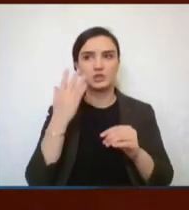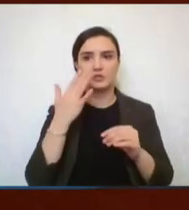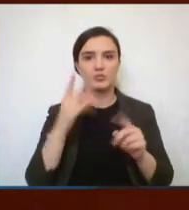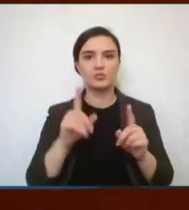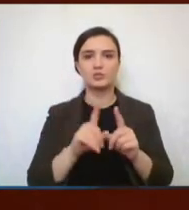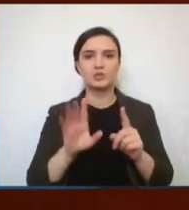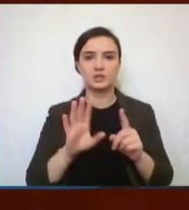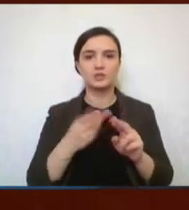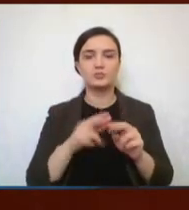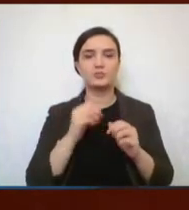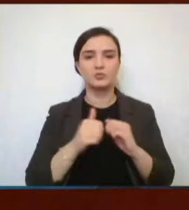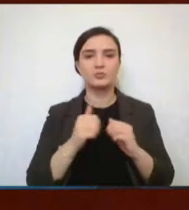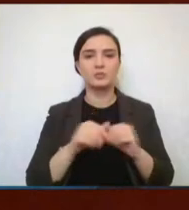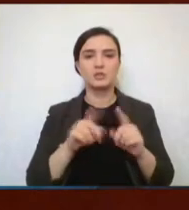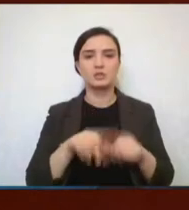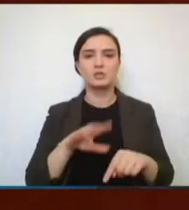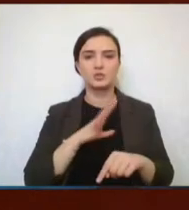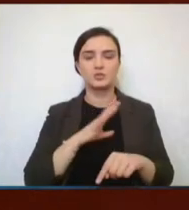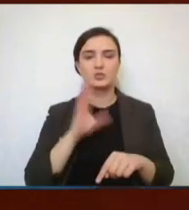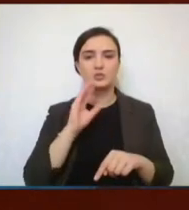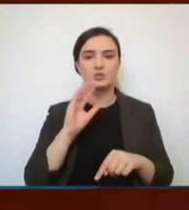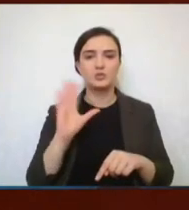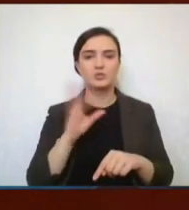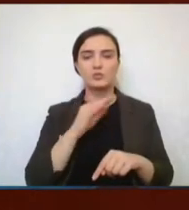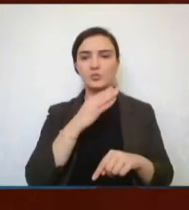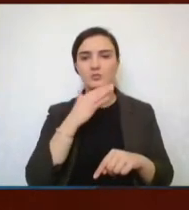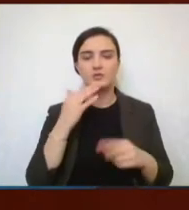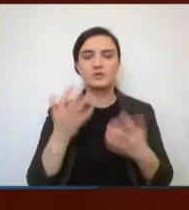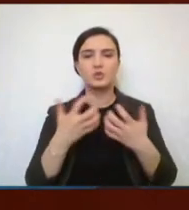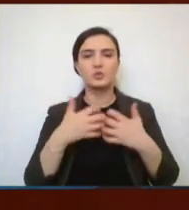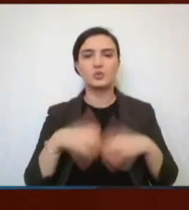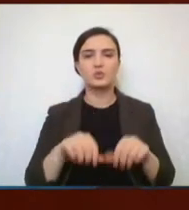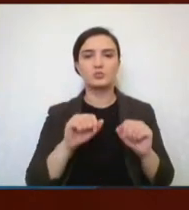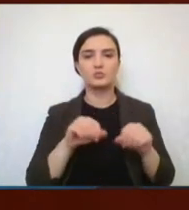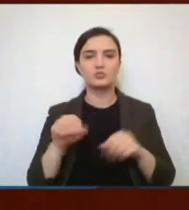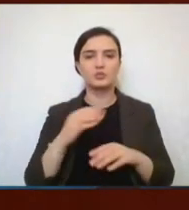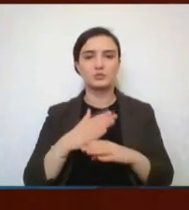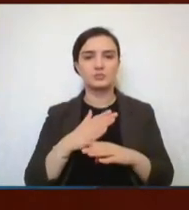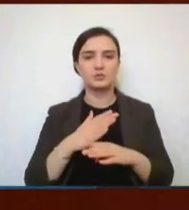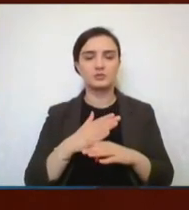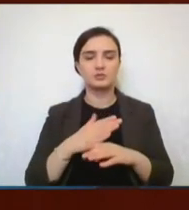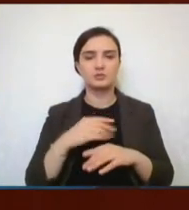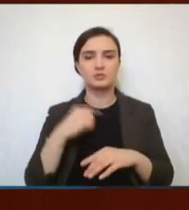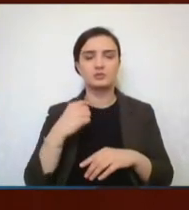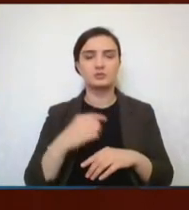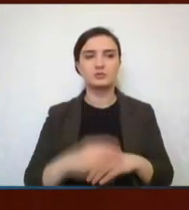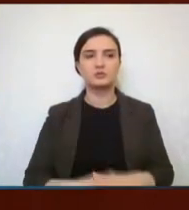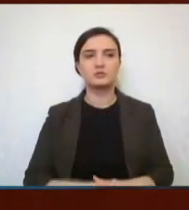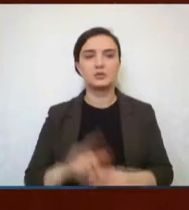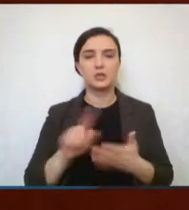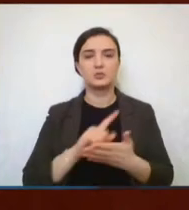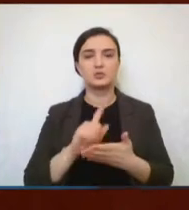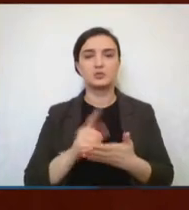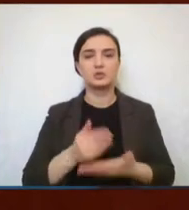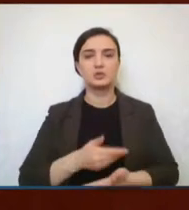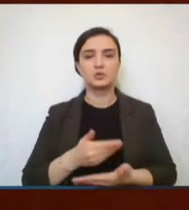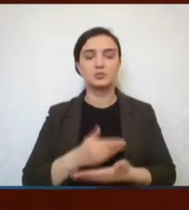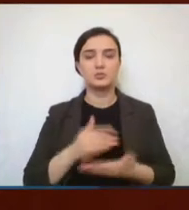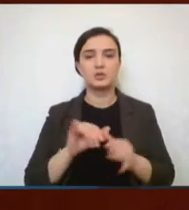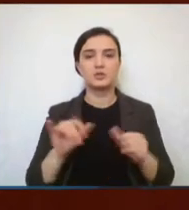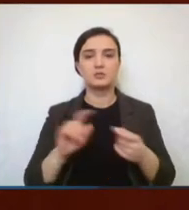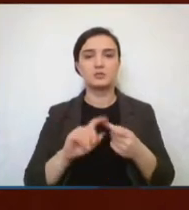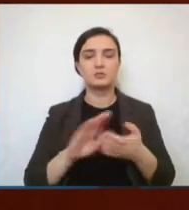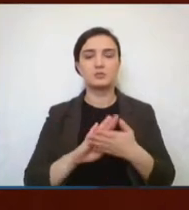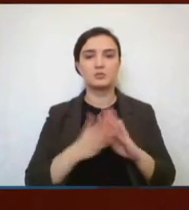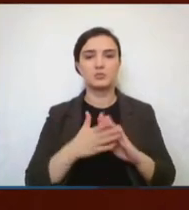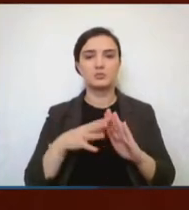მით უფრო ახლა, როდესაც უამრავი ტექნოლოგიური საშუალება არის სასიცოცხლოდ აუცილებელი პანდემიის პირობებში, ეს კიდე უფრო